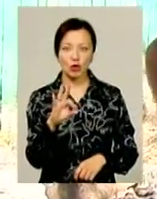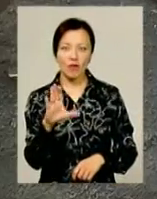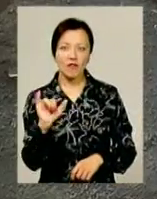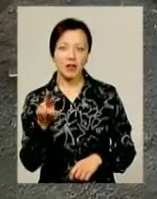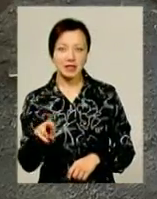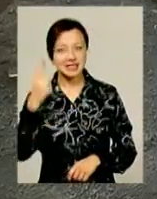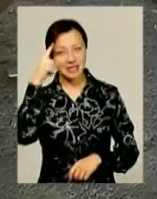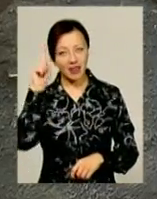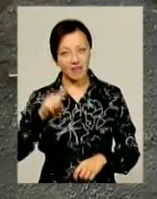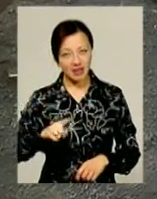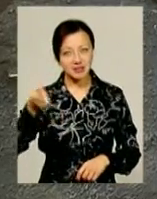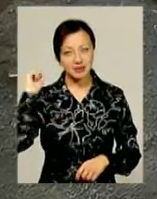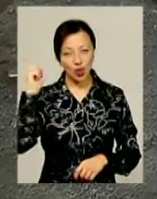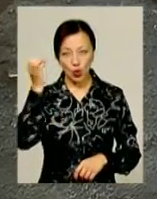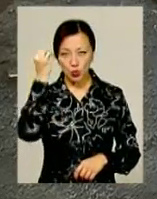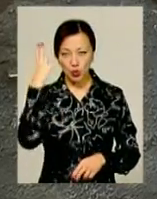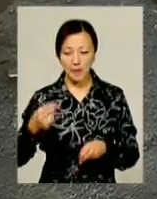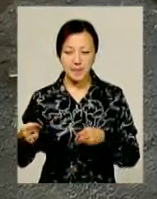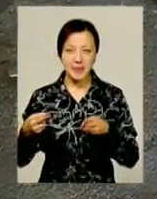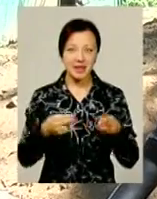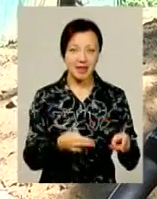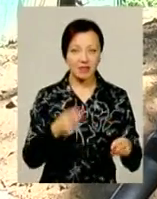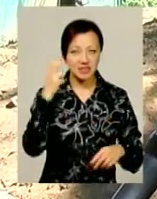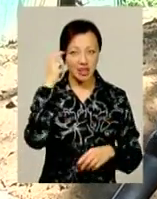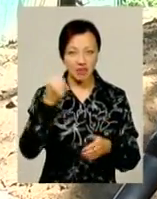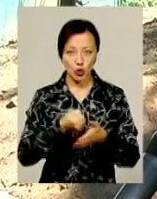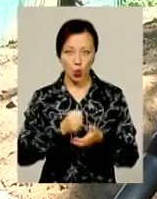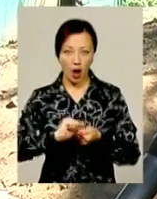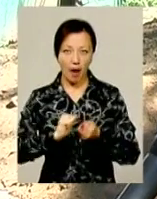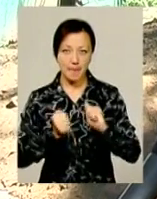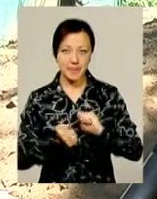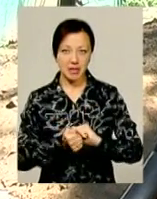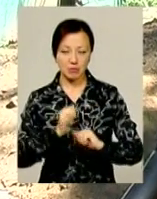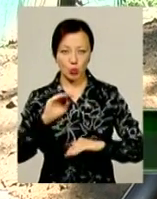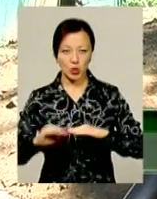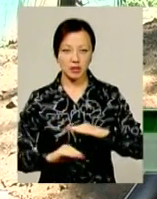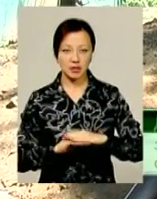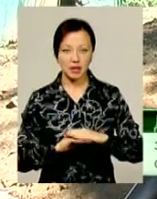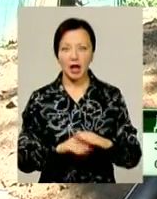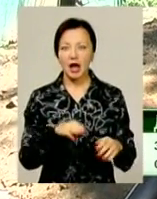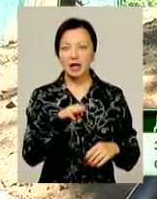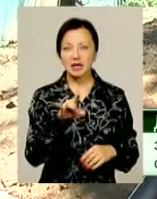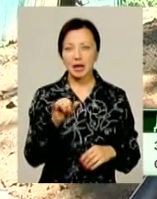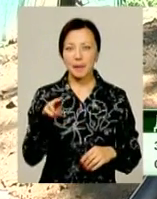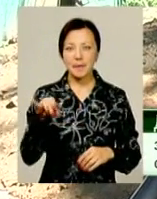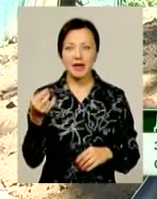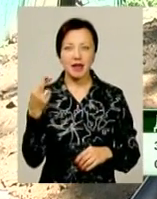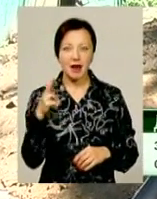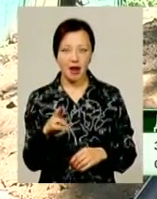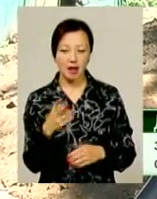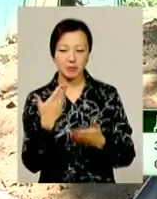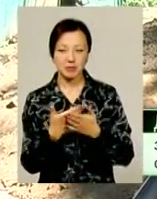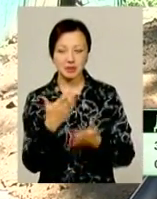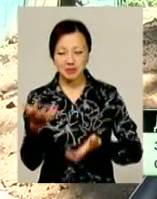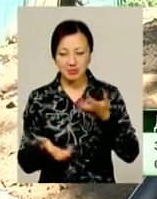До Кам'янця він спеціально приїхав з Києва. Якщо трипіллязнавець якийсь, скажімо так, знаходить якісь фрагменти міді на своїх